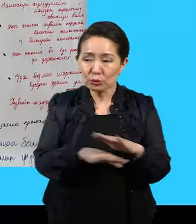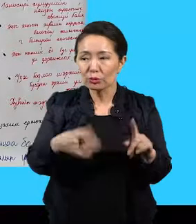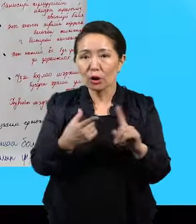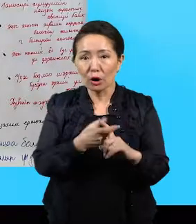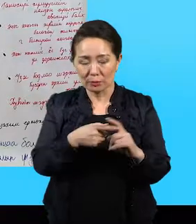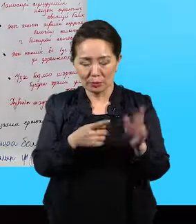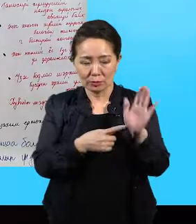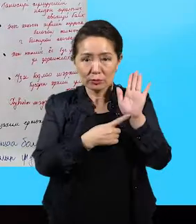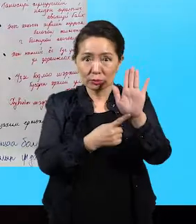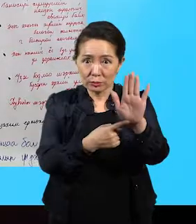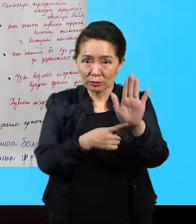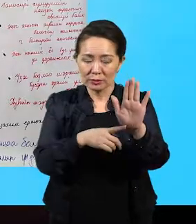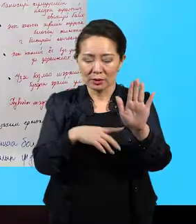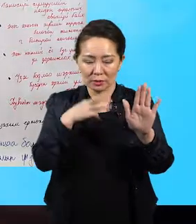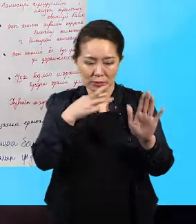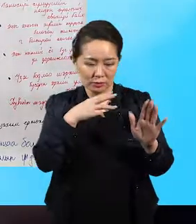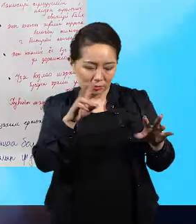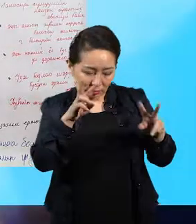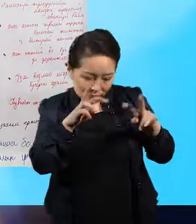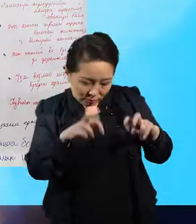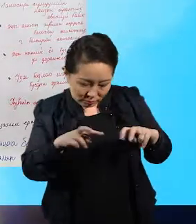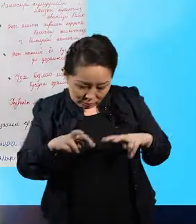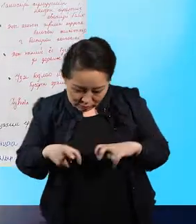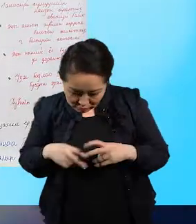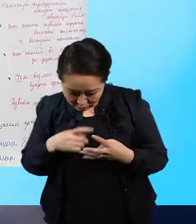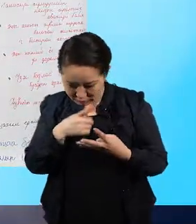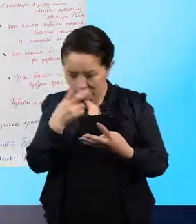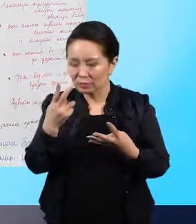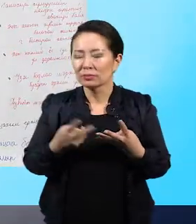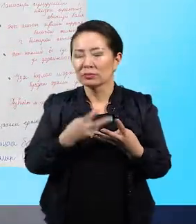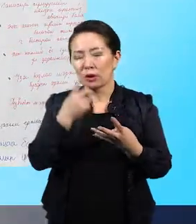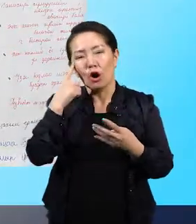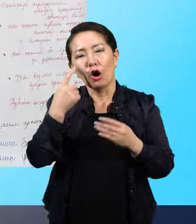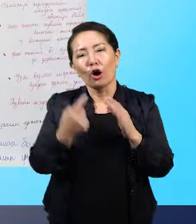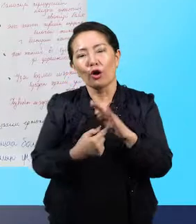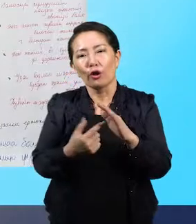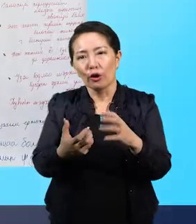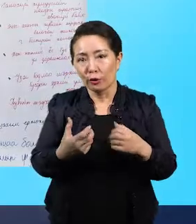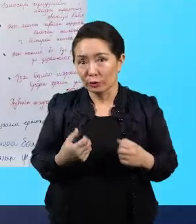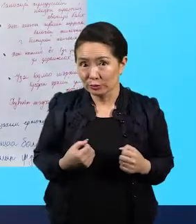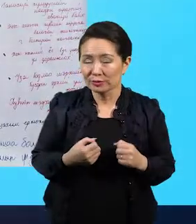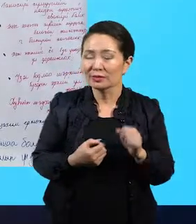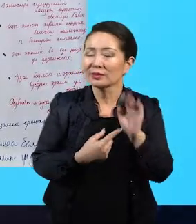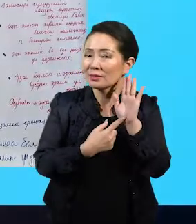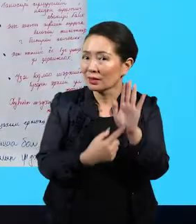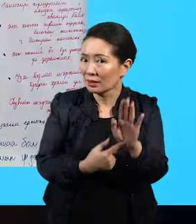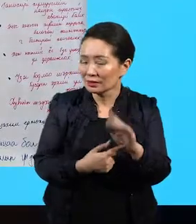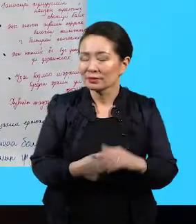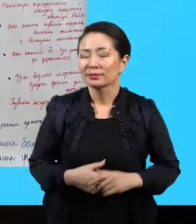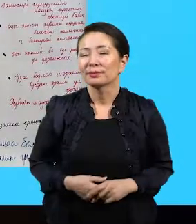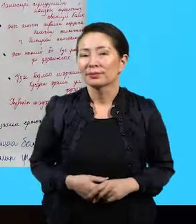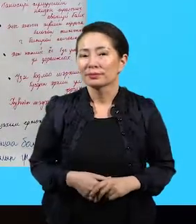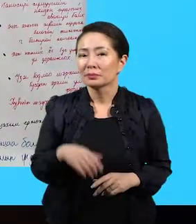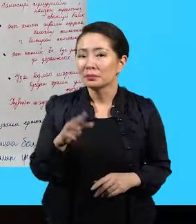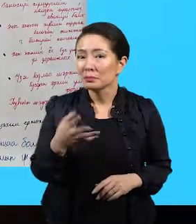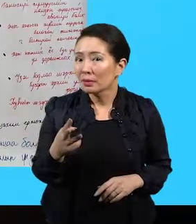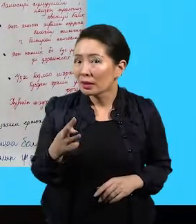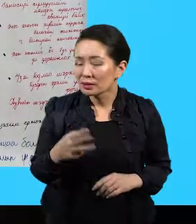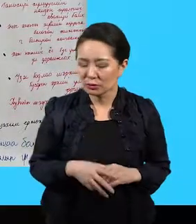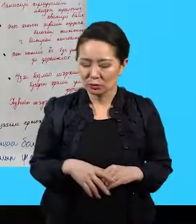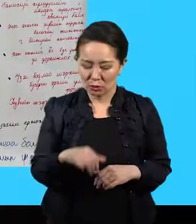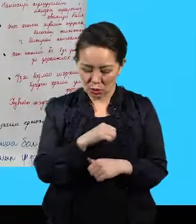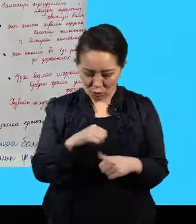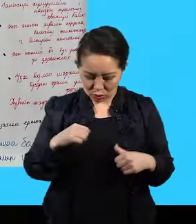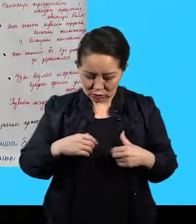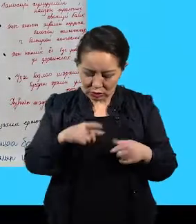холбоотой мессежүүдийг хүүхдүүд бол үнэхээр одоо өөрсөндөө тулгуурсан тохиолдол дээр дамжуулаад хүргэлээ. Магадгүй бид нар